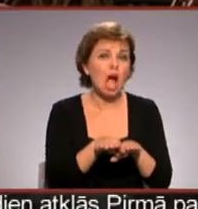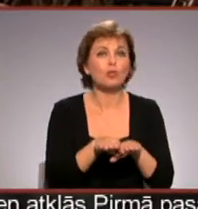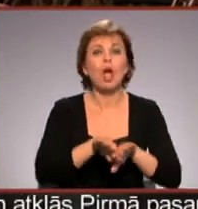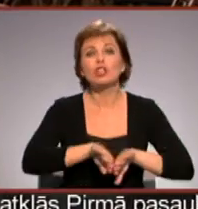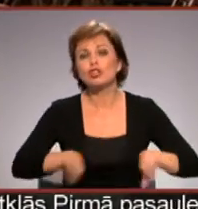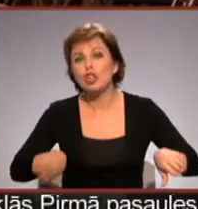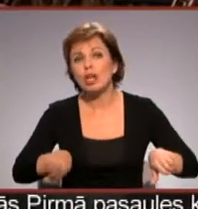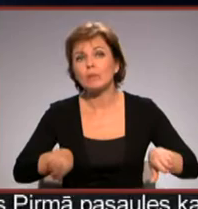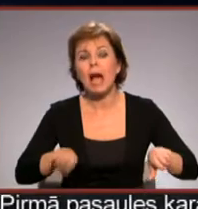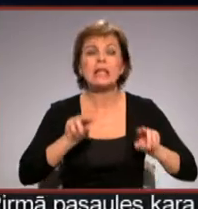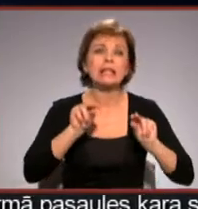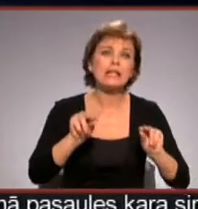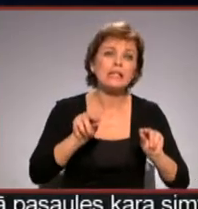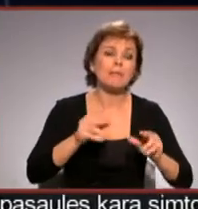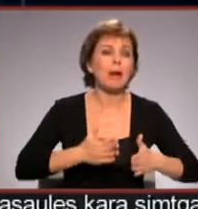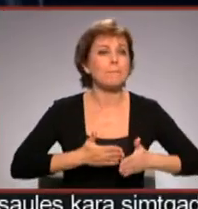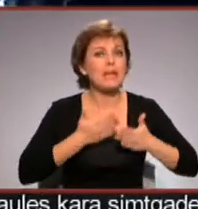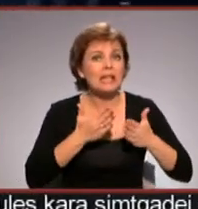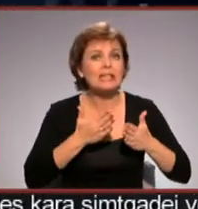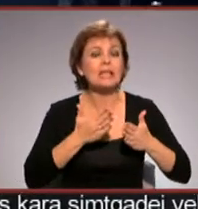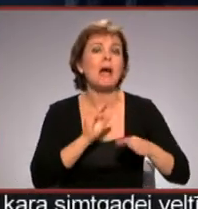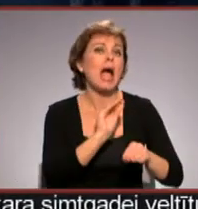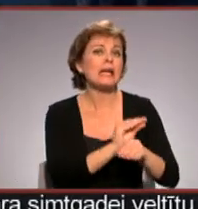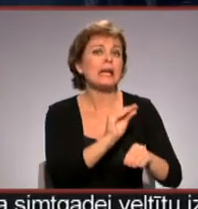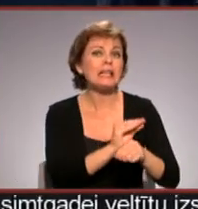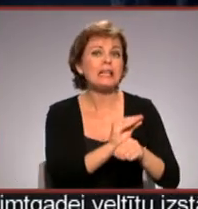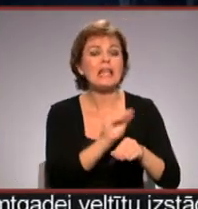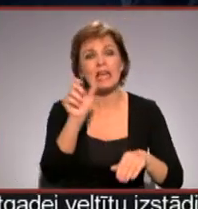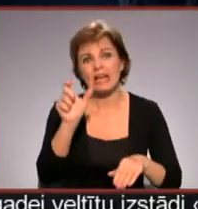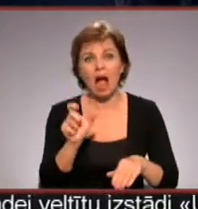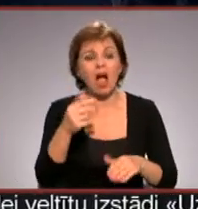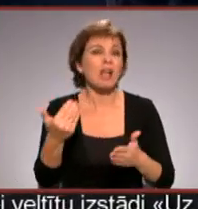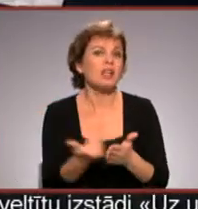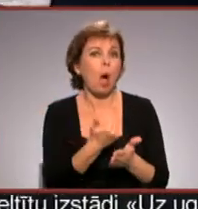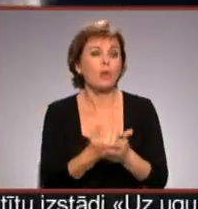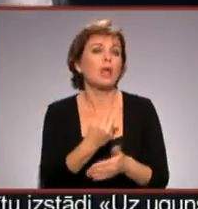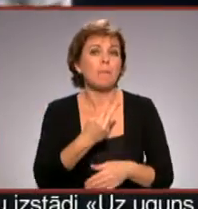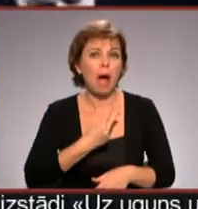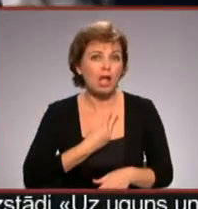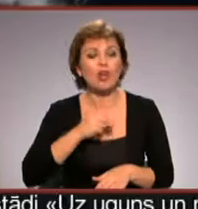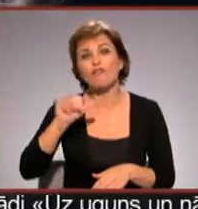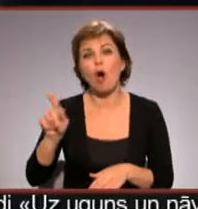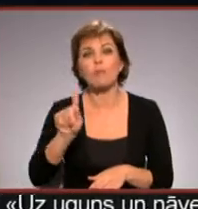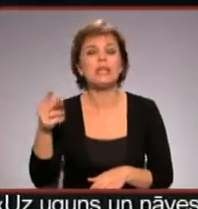tauta, ticība, mīlestība. Pēc kritiķa Līgas Ulberts teiktā jauna pārsteidzoša forma ir risks.